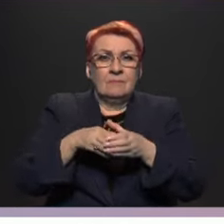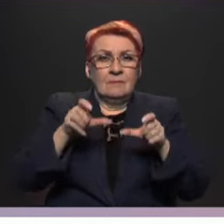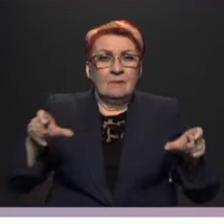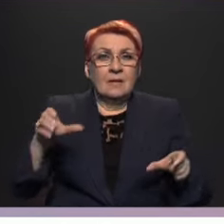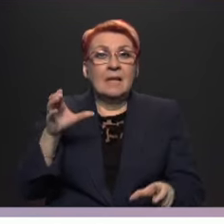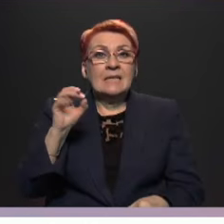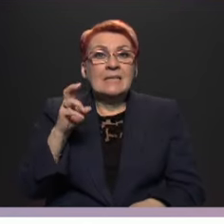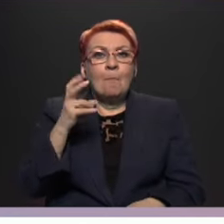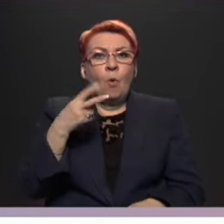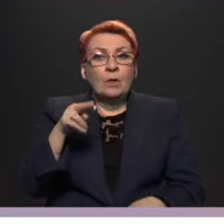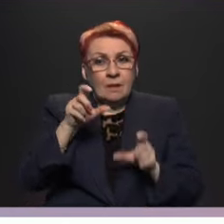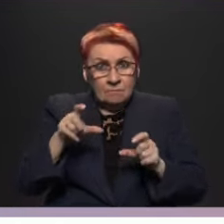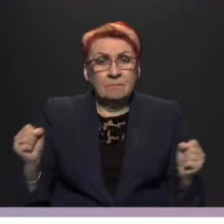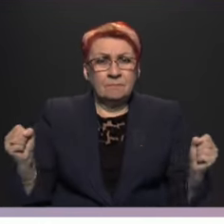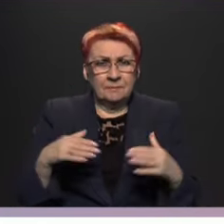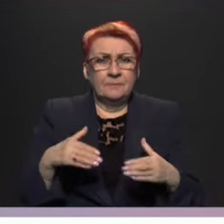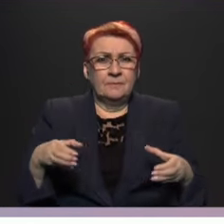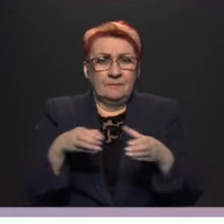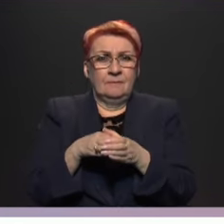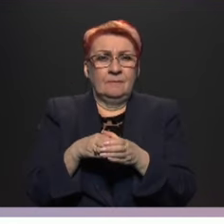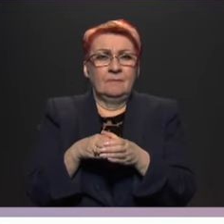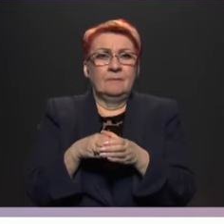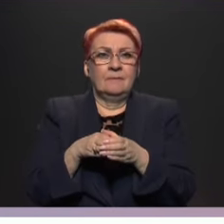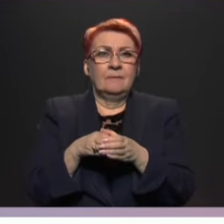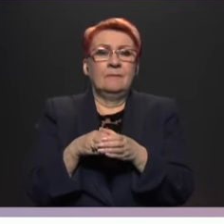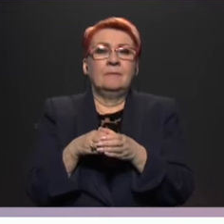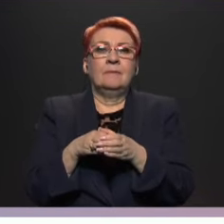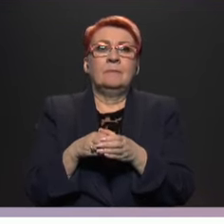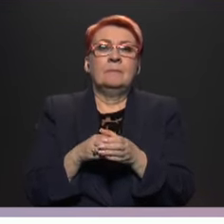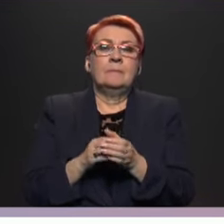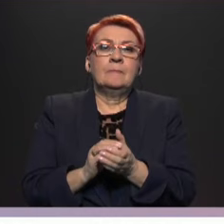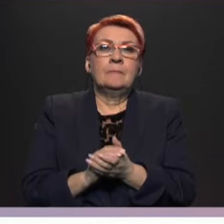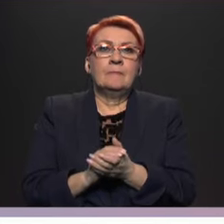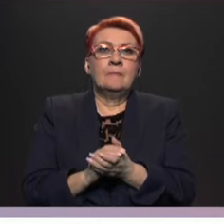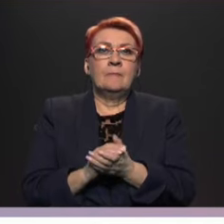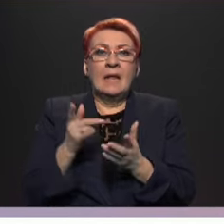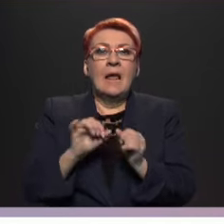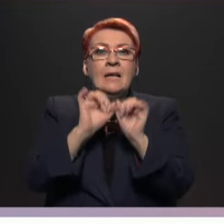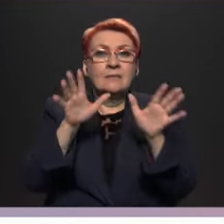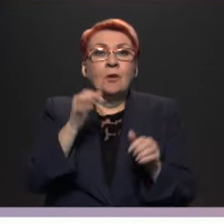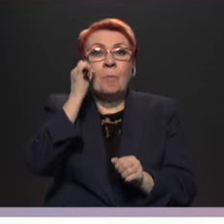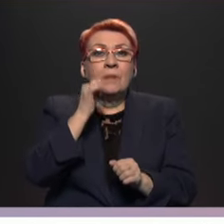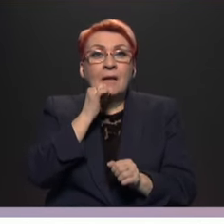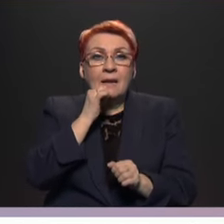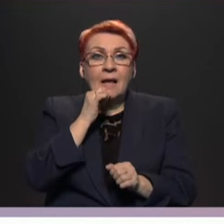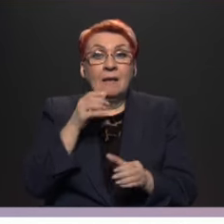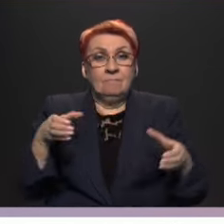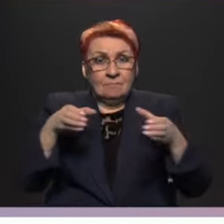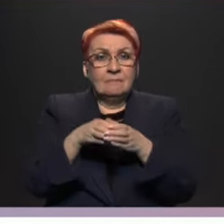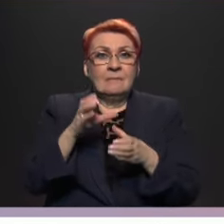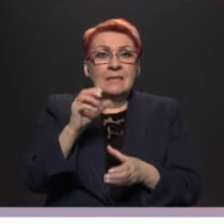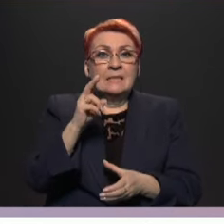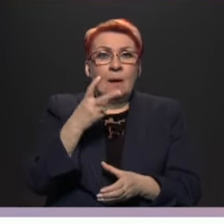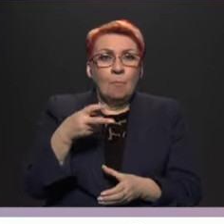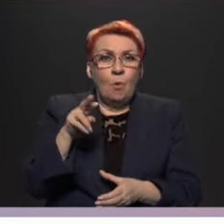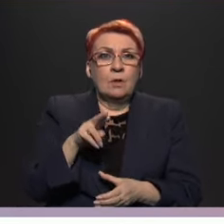соборование называется еще, а не только еле освящение? именно благодаря вот соборной молитве, молитве